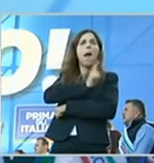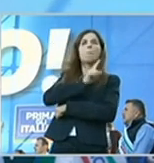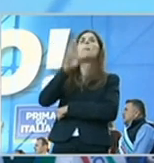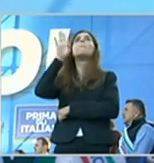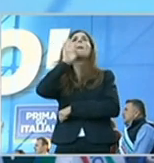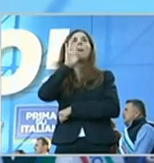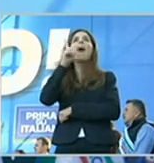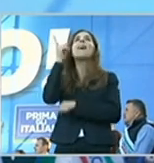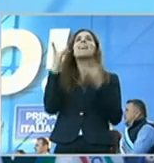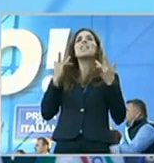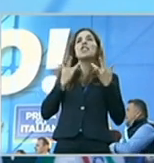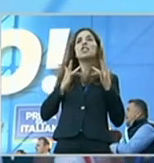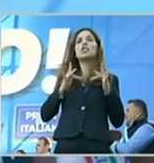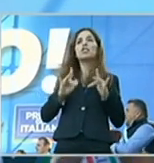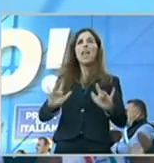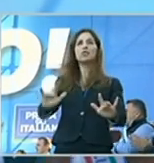casa incensurati.